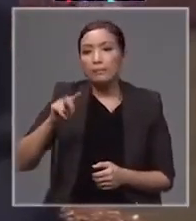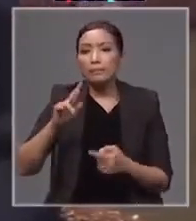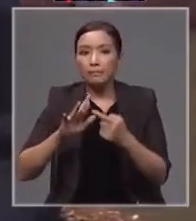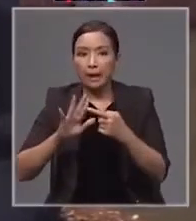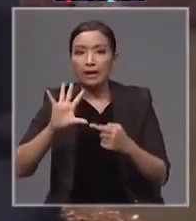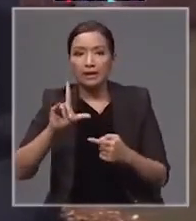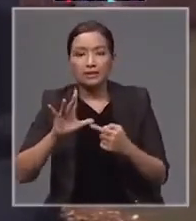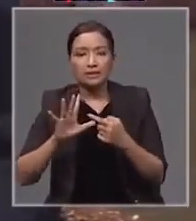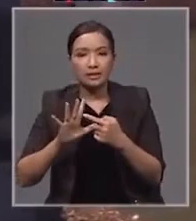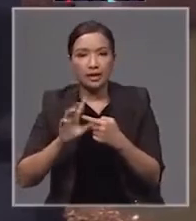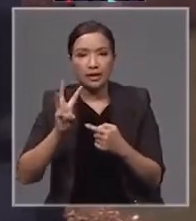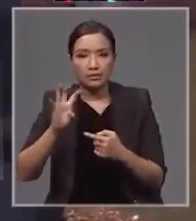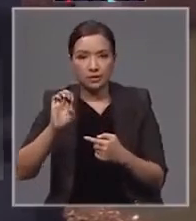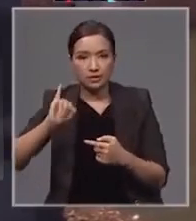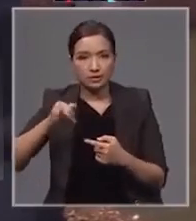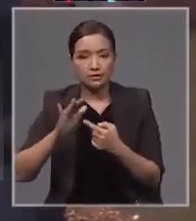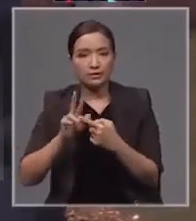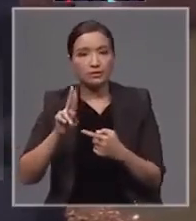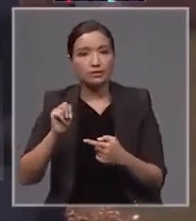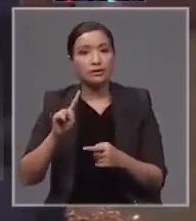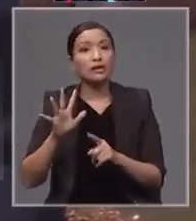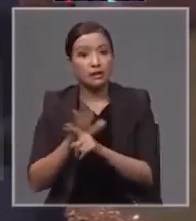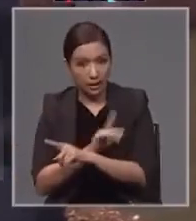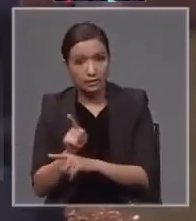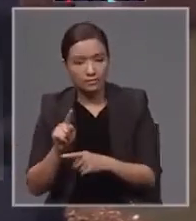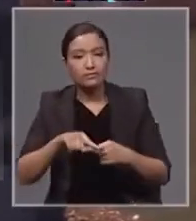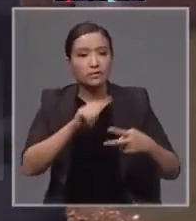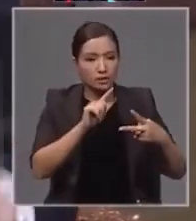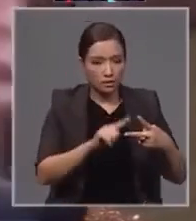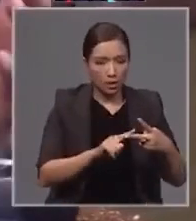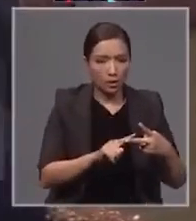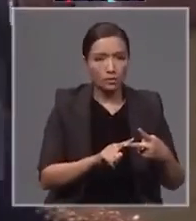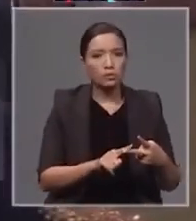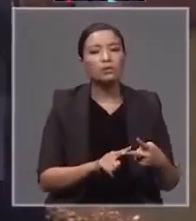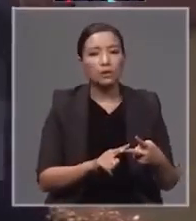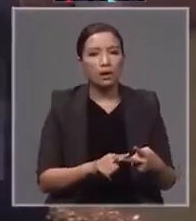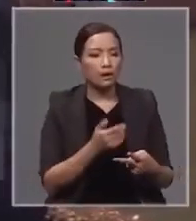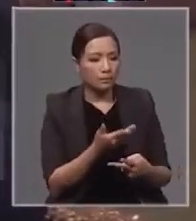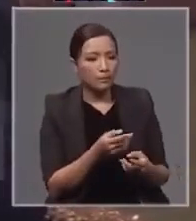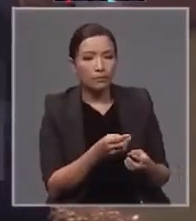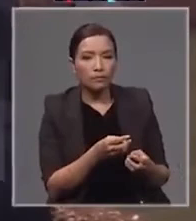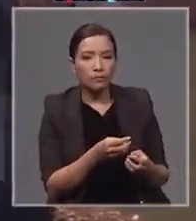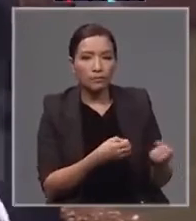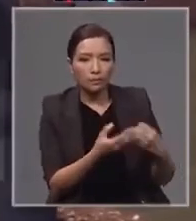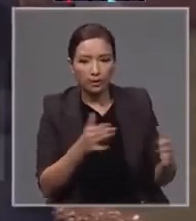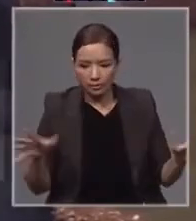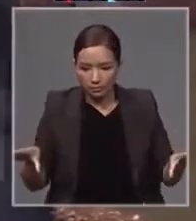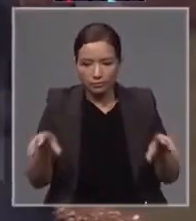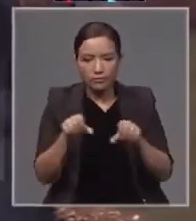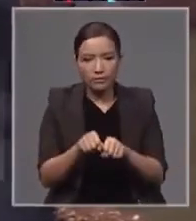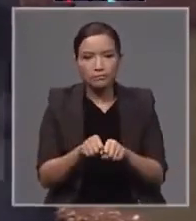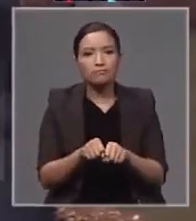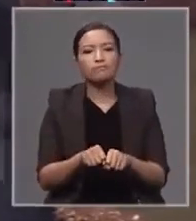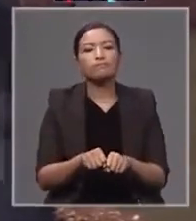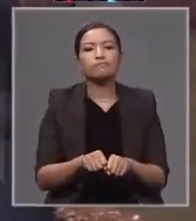าที่เป็นจุดแข็งของสมัชชาสุขภาพแห่งชาติมาประกอบกันเป็นลักษณะของเวที4เวทีที่จ